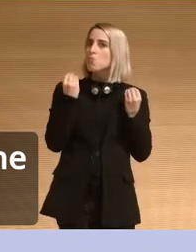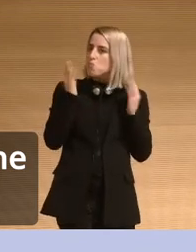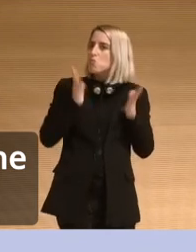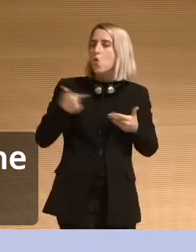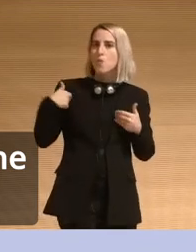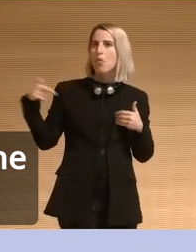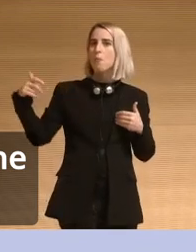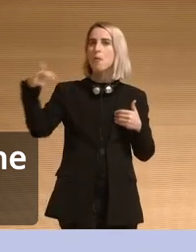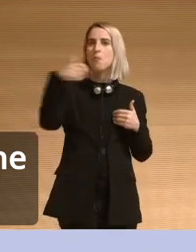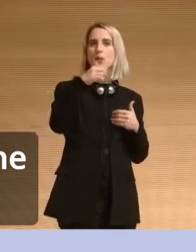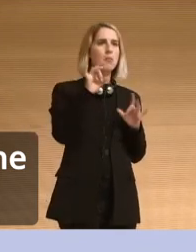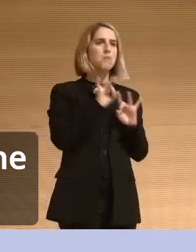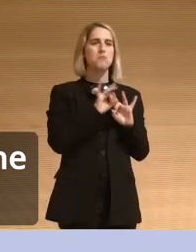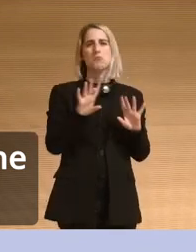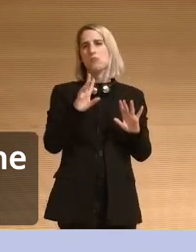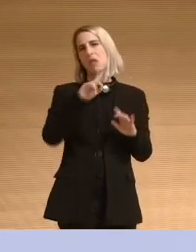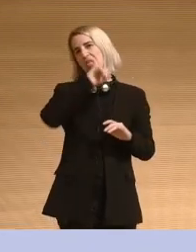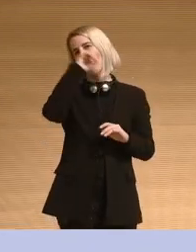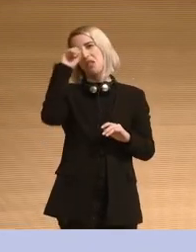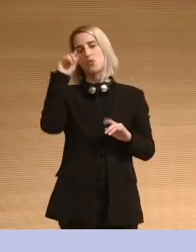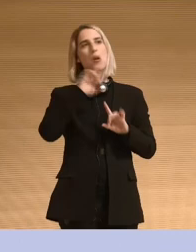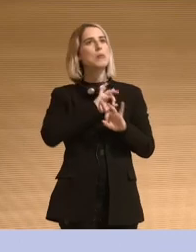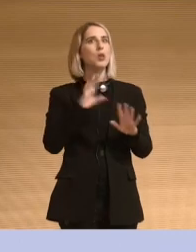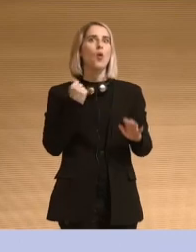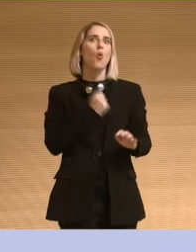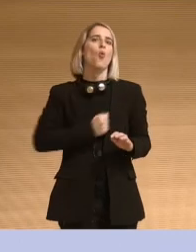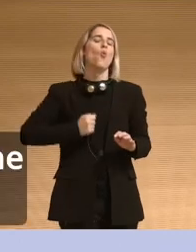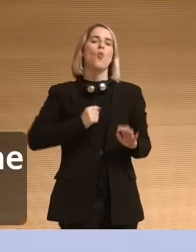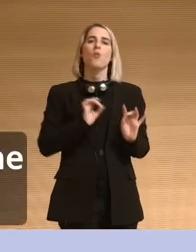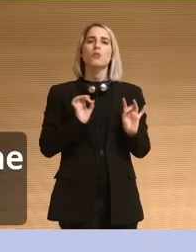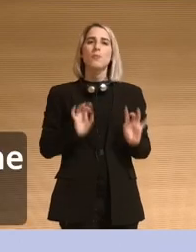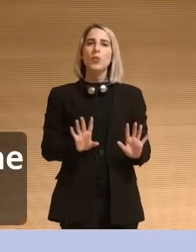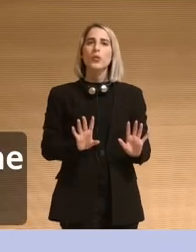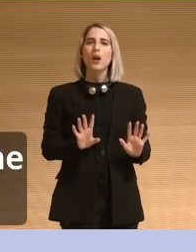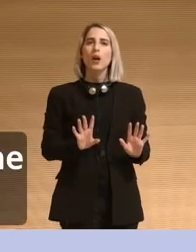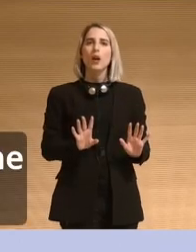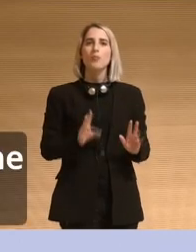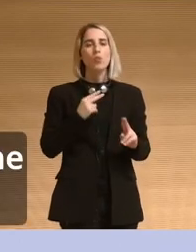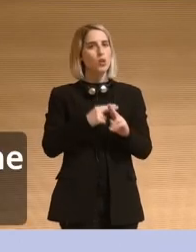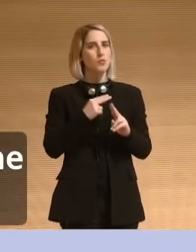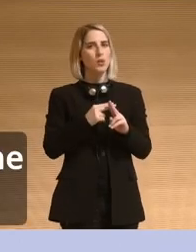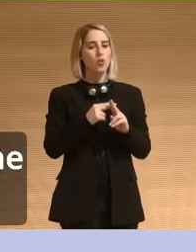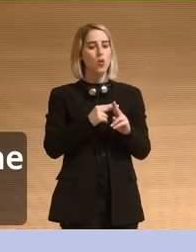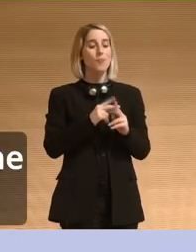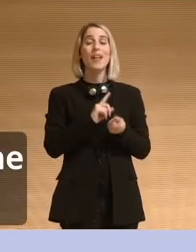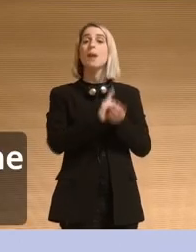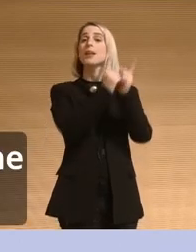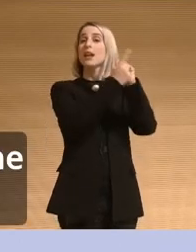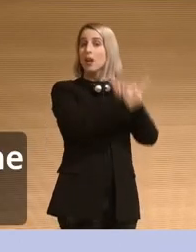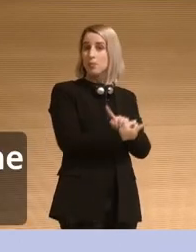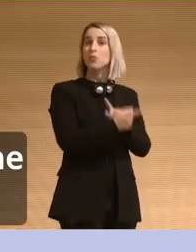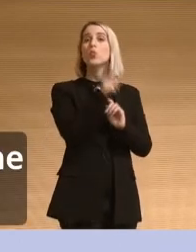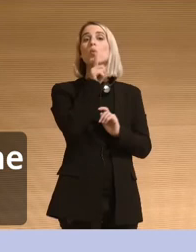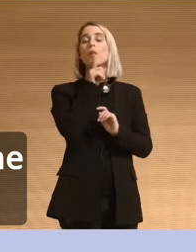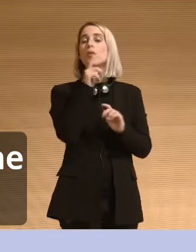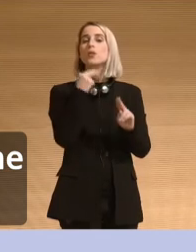περπατάμε και να μην συμβαίνει τίποτα οδυνηρό για κανέναν, έχει μεγάλη σημασία. Το ίδιο από την άλλη μεριά έχει μεγάλη σημασία το